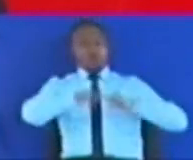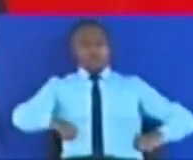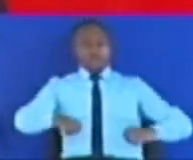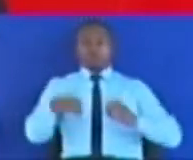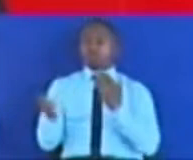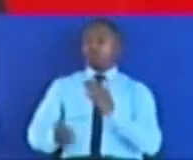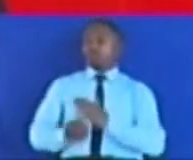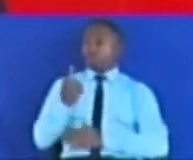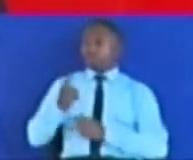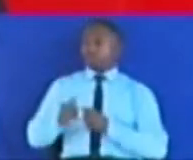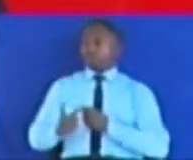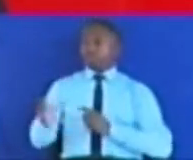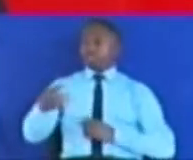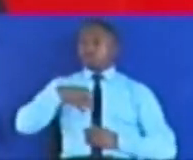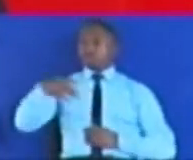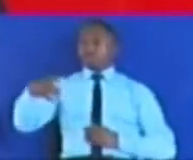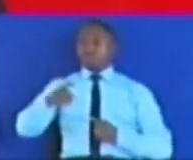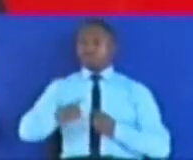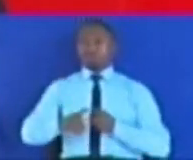kwamba wizara